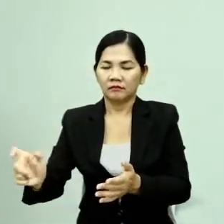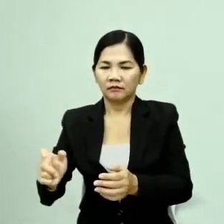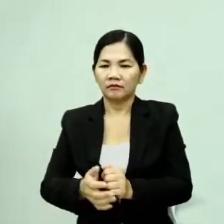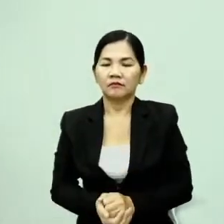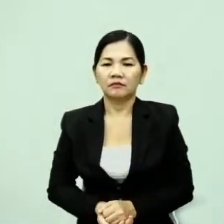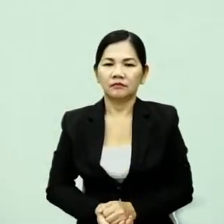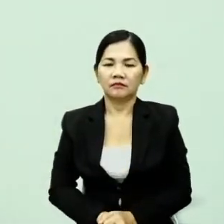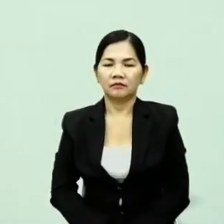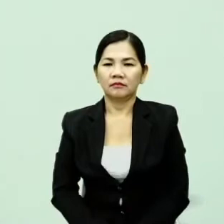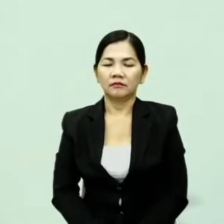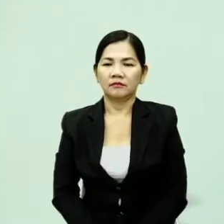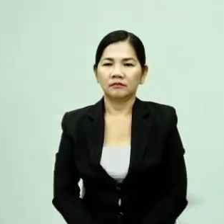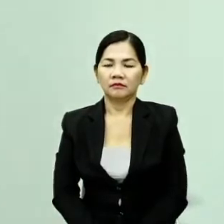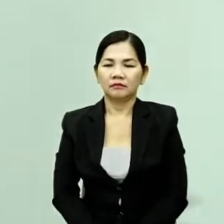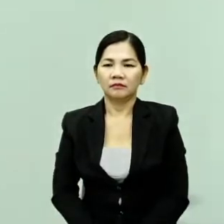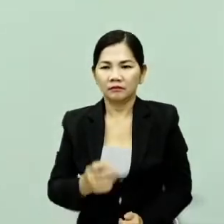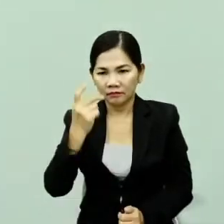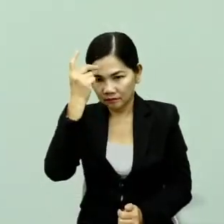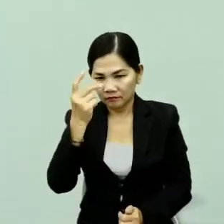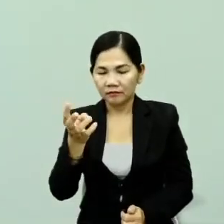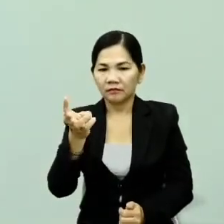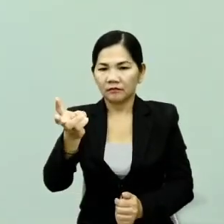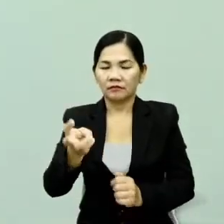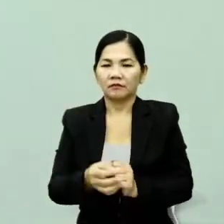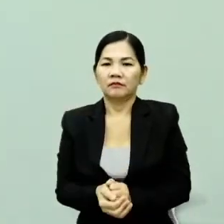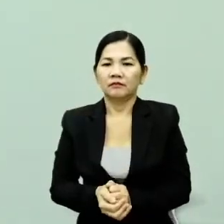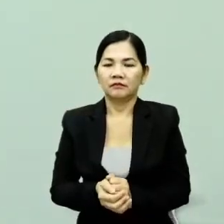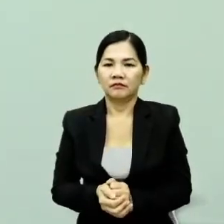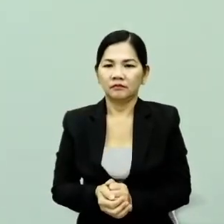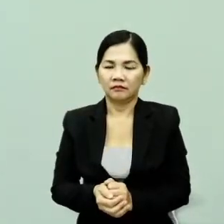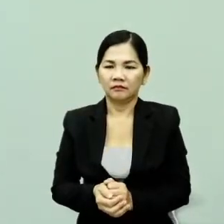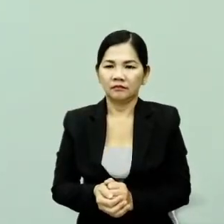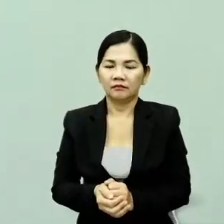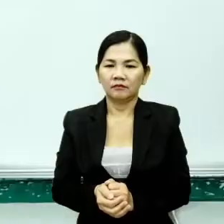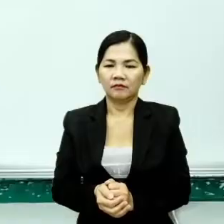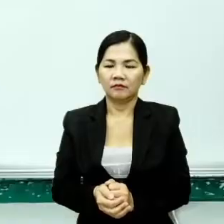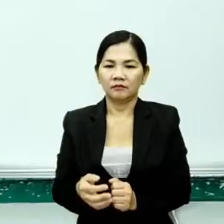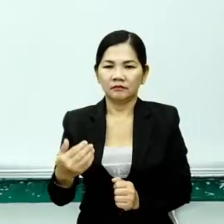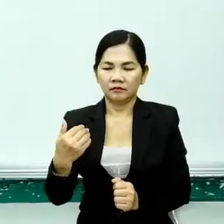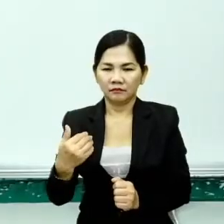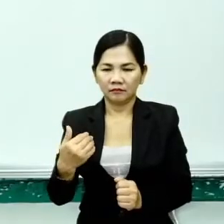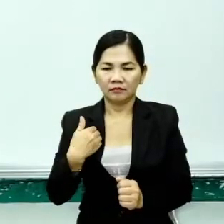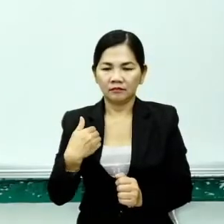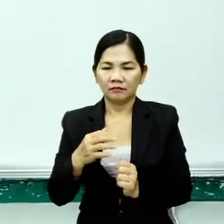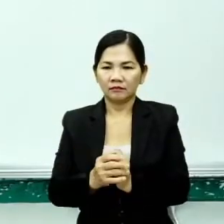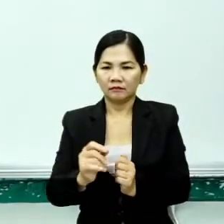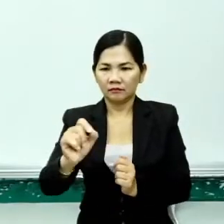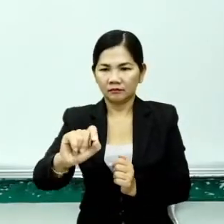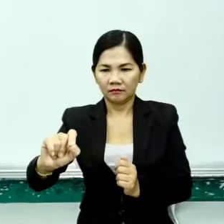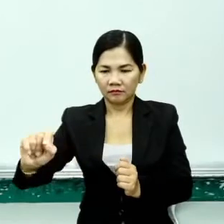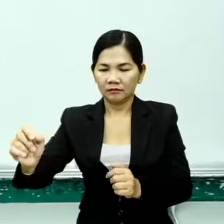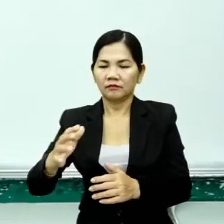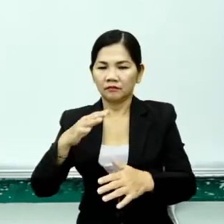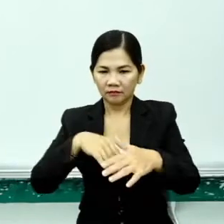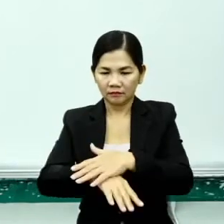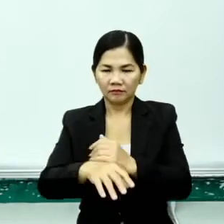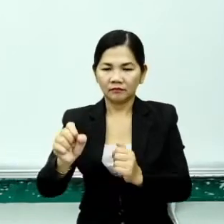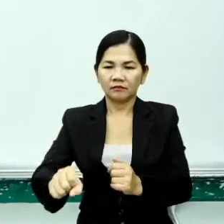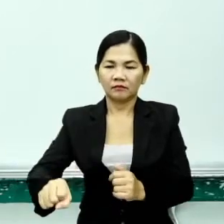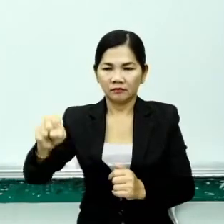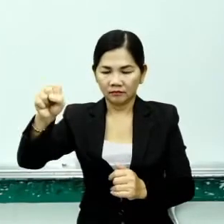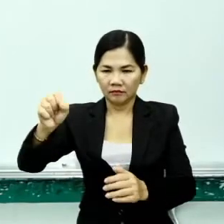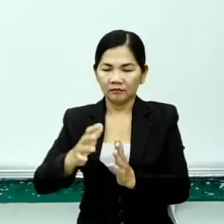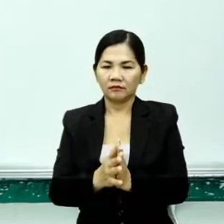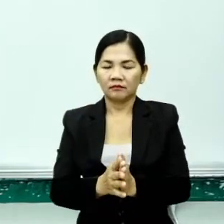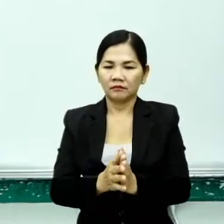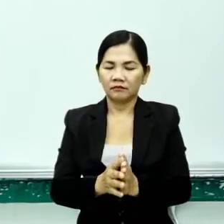dường chàng chẳng con cất bằng tịch là con hai ở trong lời được bọc con à cha sợ xe châu tật nóng cha cả đại chân uống cha